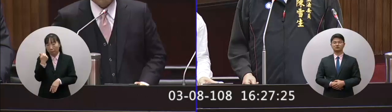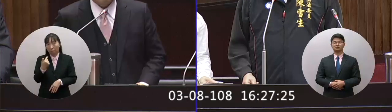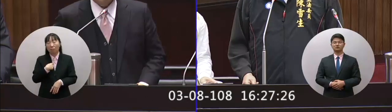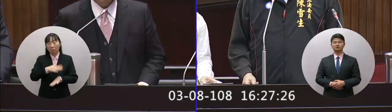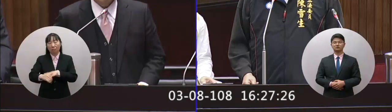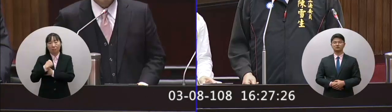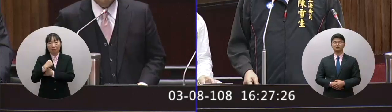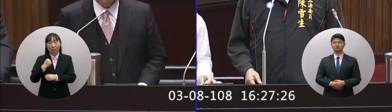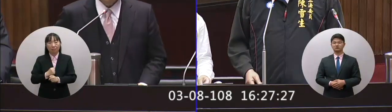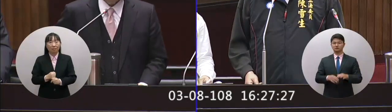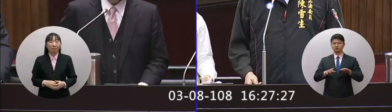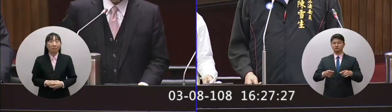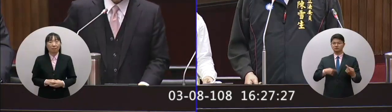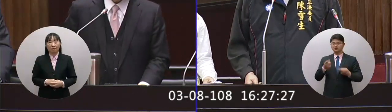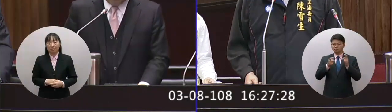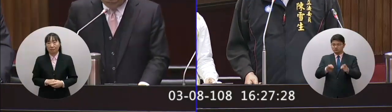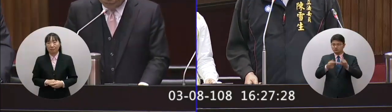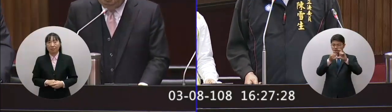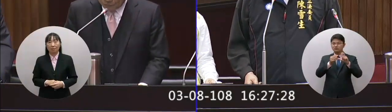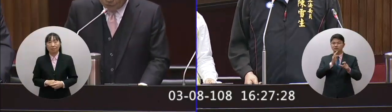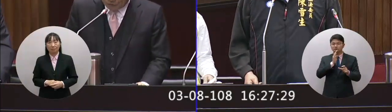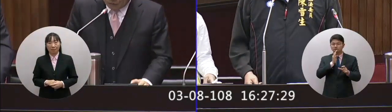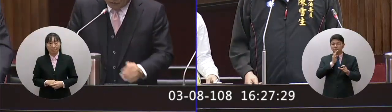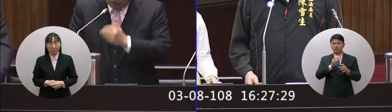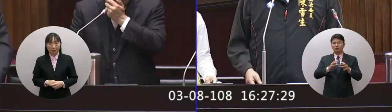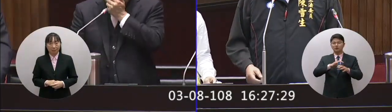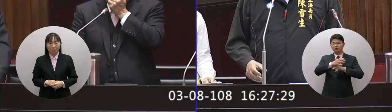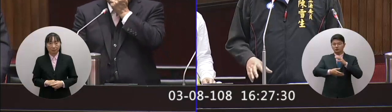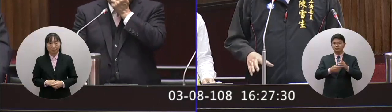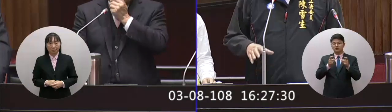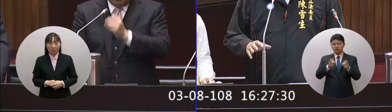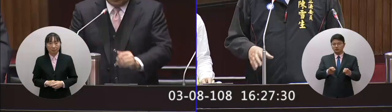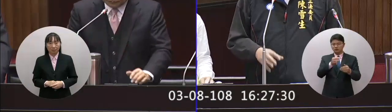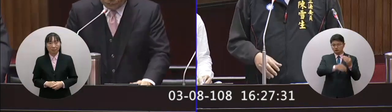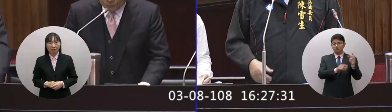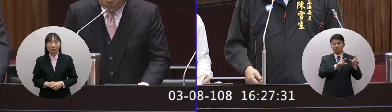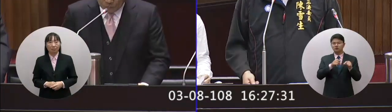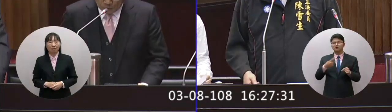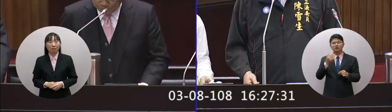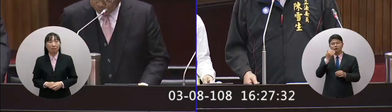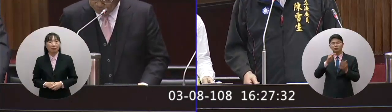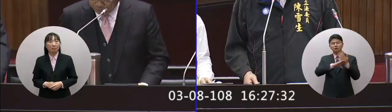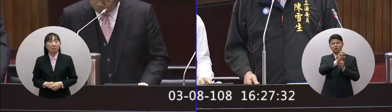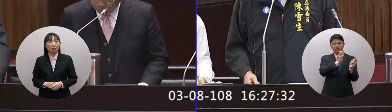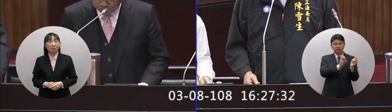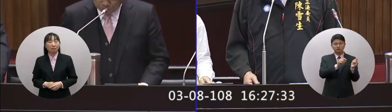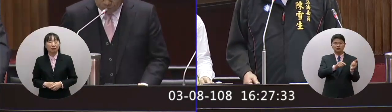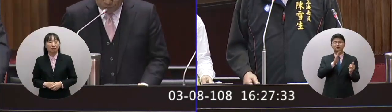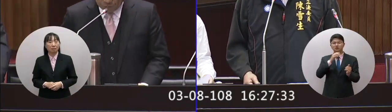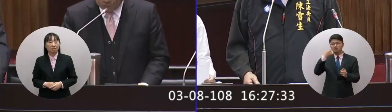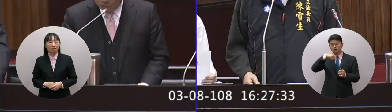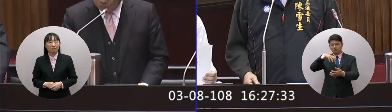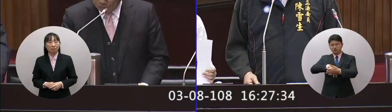们积极来做。 现在自由港区是以国际港为规范，我们是不是以离岛的国内商